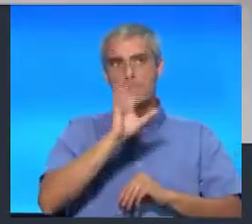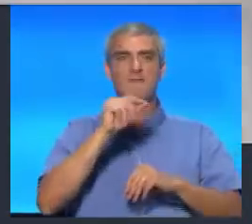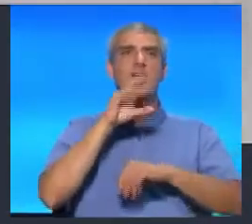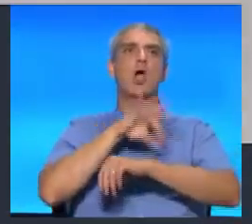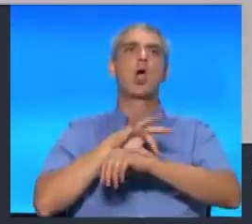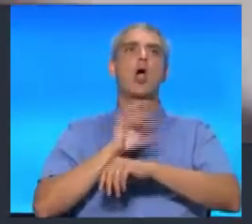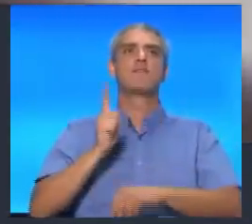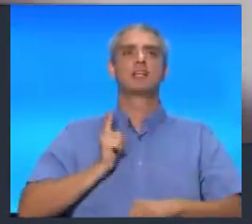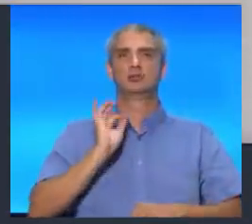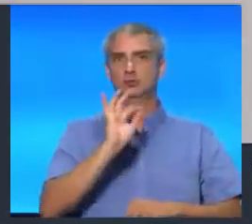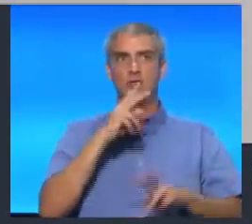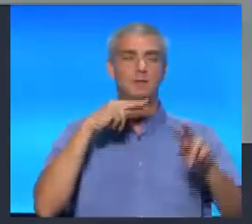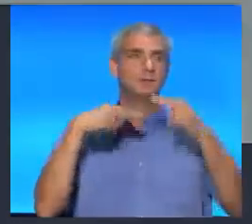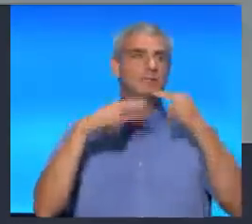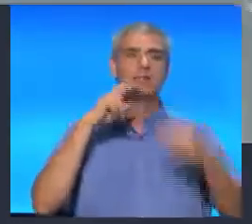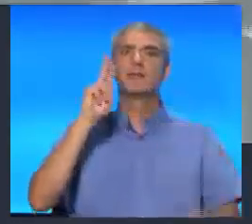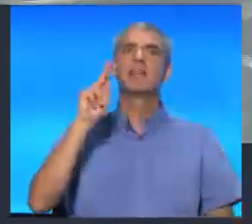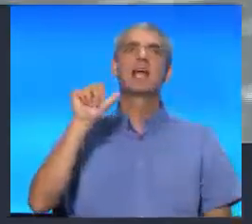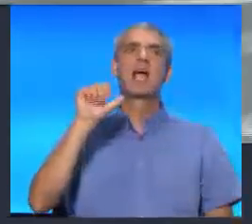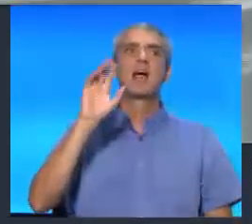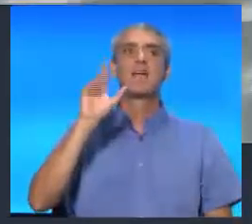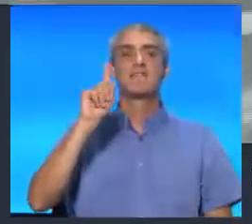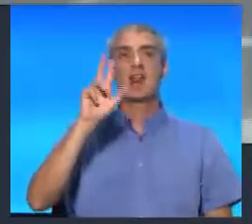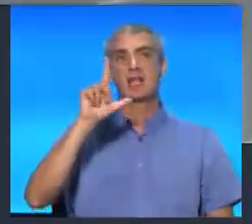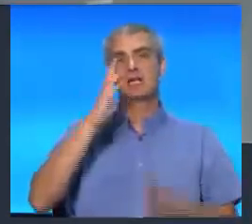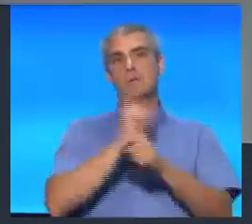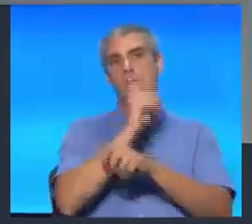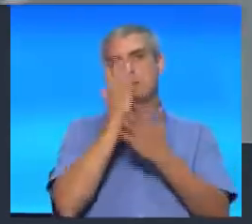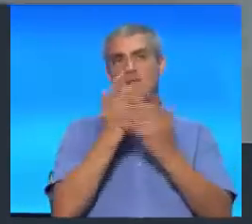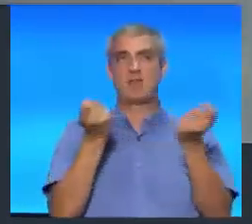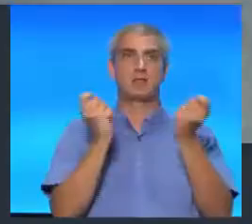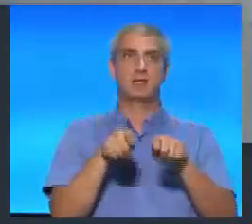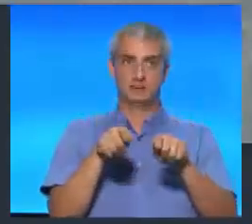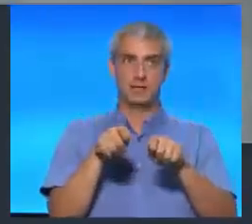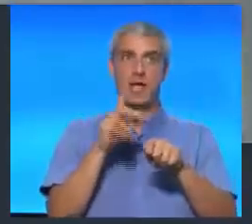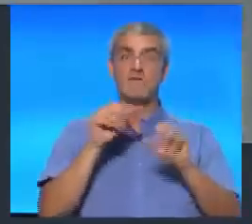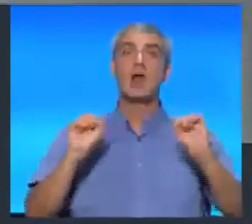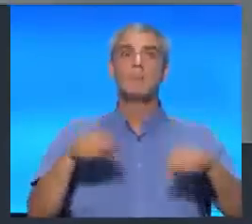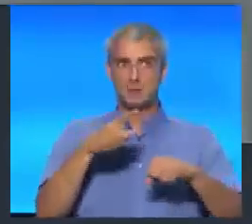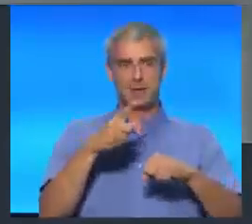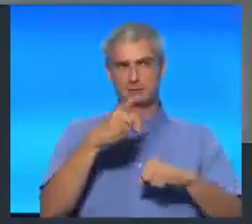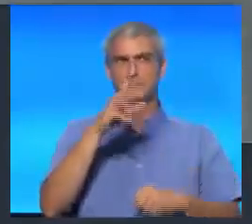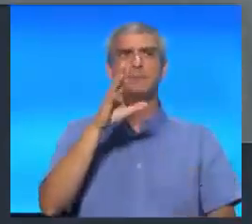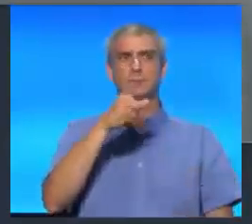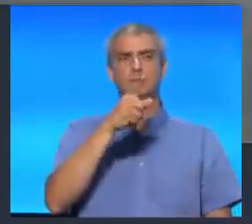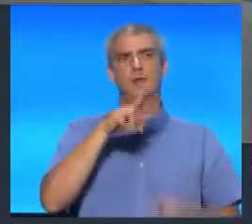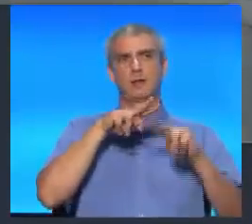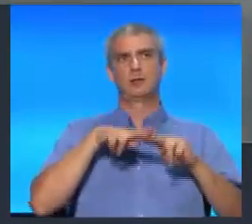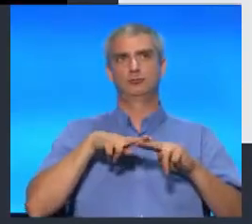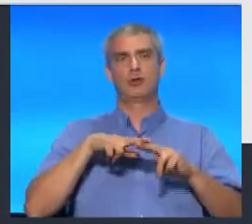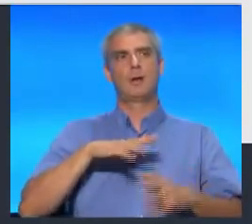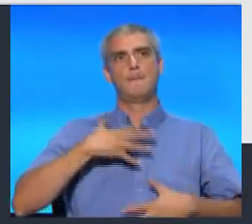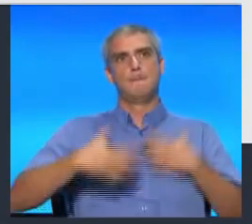האישי. מסעדת קבליר שהספיקה בינתיים לסגור את שעריה, אך בעל הבית דידי בן ארוש נשאר עם בטן